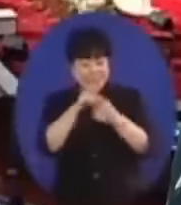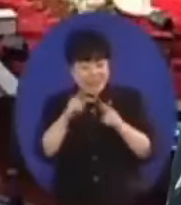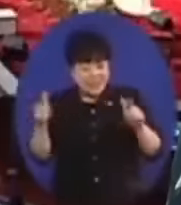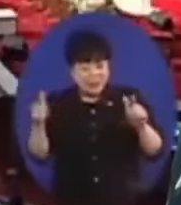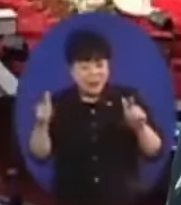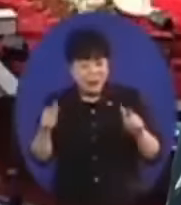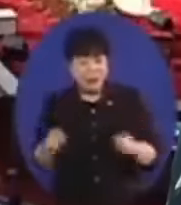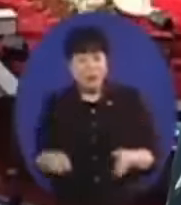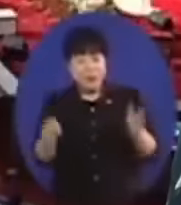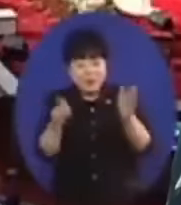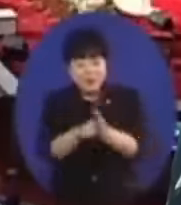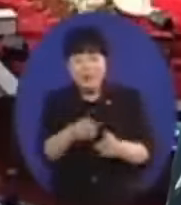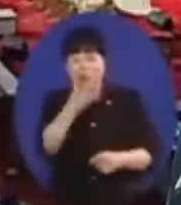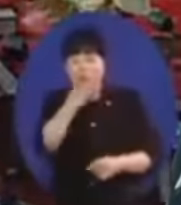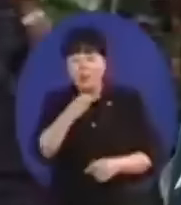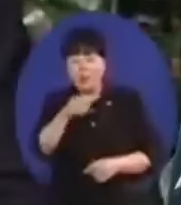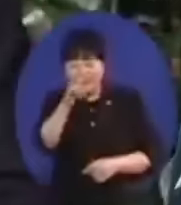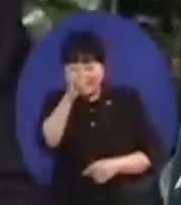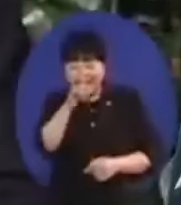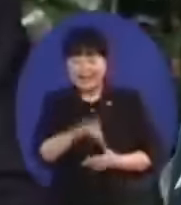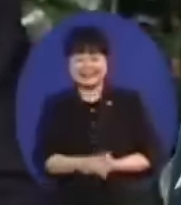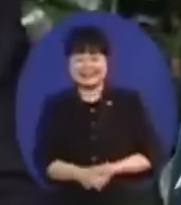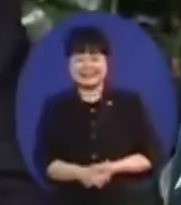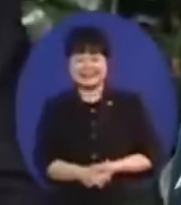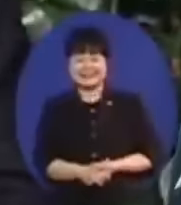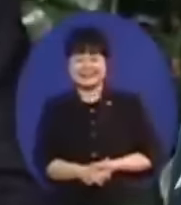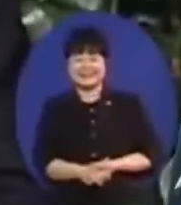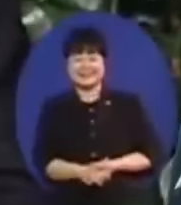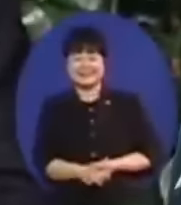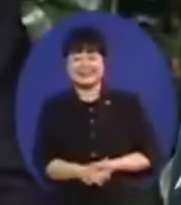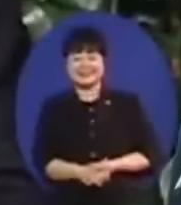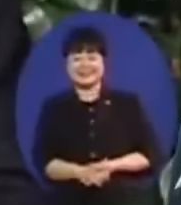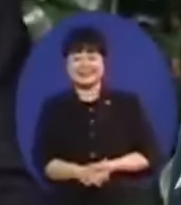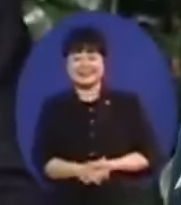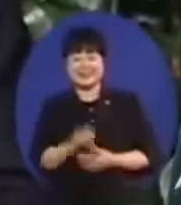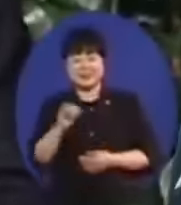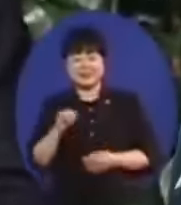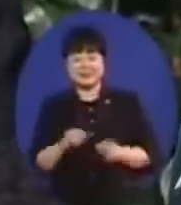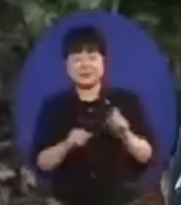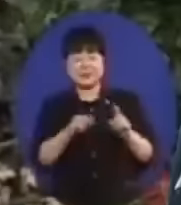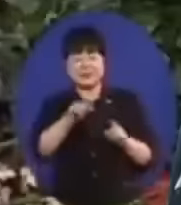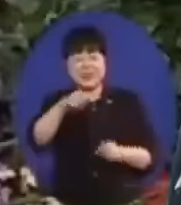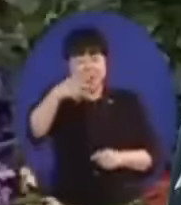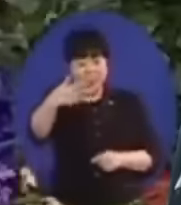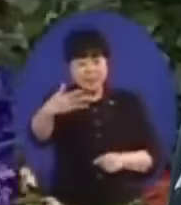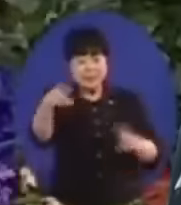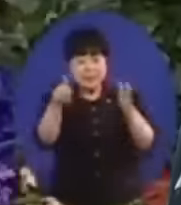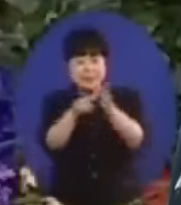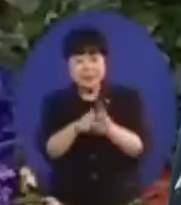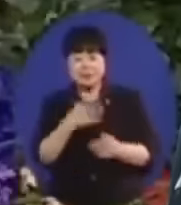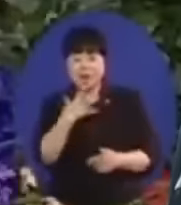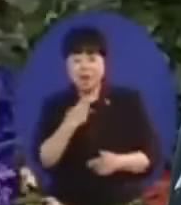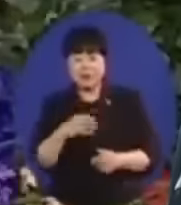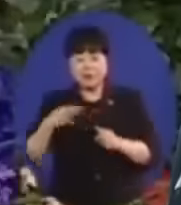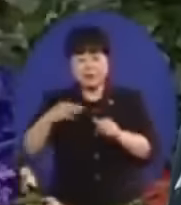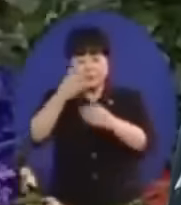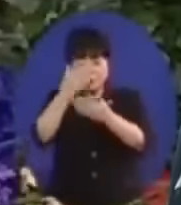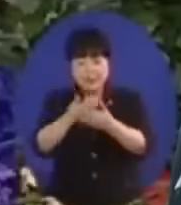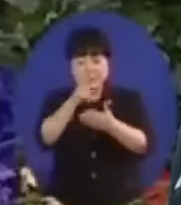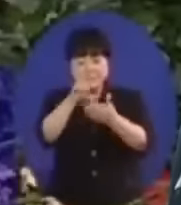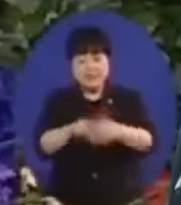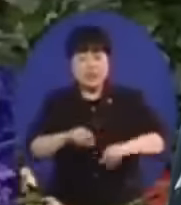안 보여도 우리는 믿을 수 있는 것입니다. 히브리서 11장 8절에 믿음으로 아브라함은 부르심을 받았을